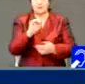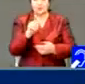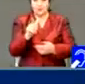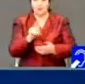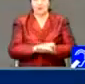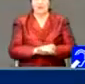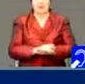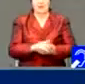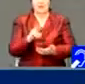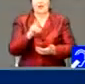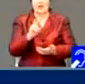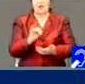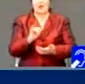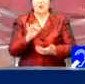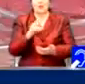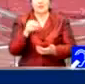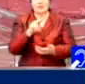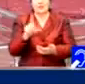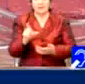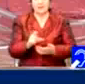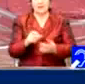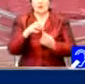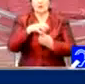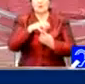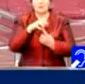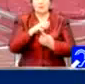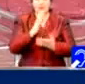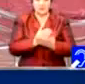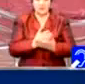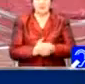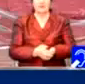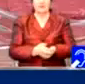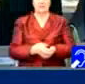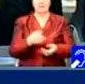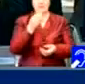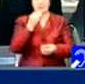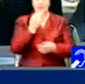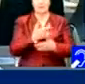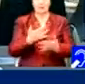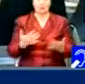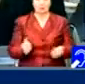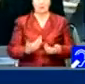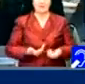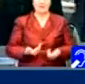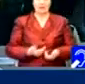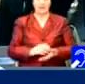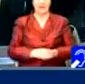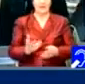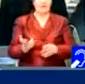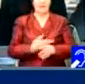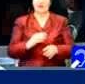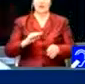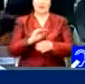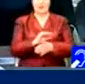avem cu ciuperci și țelină fără adaus de sare. Sunt produse vii, fără